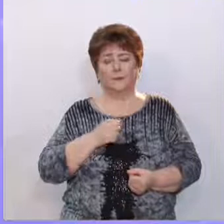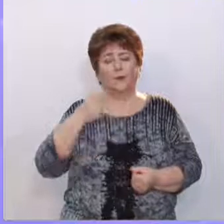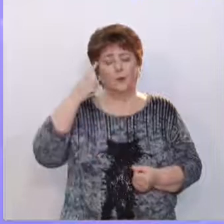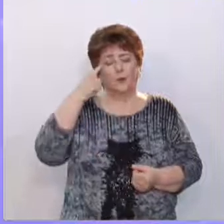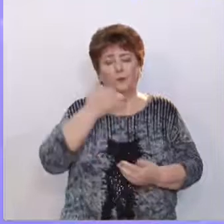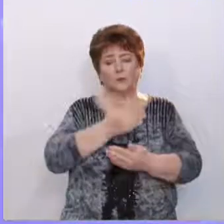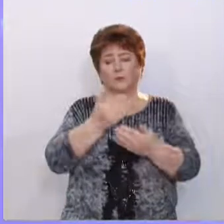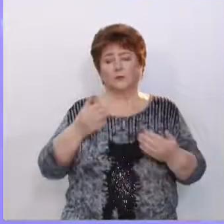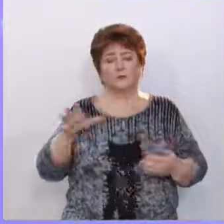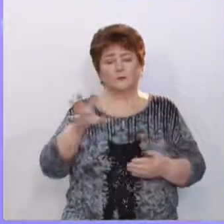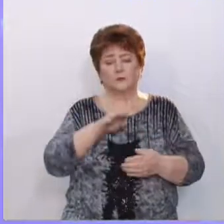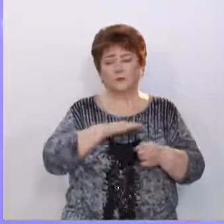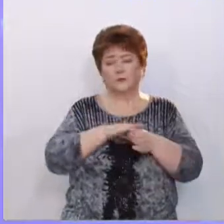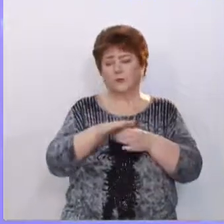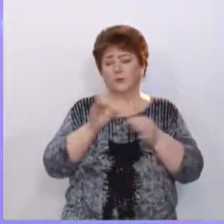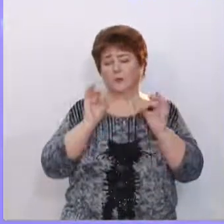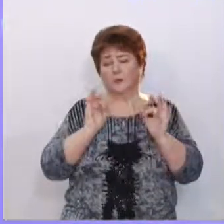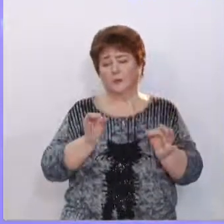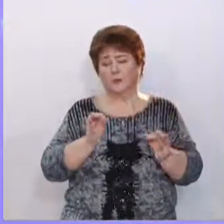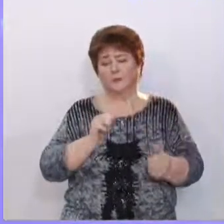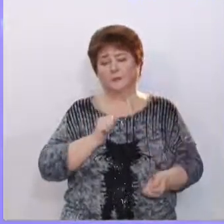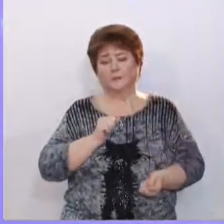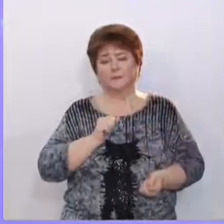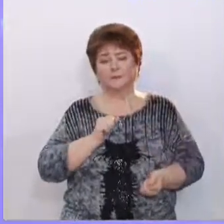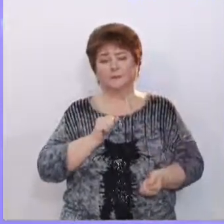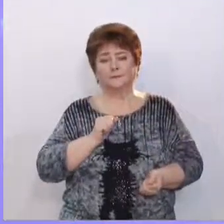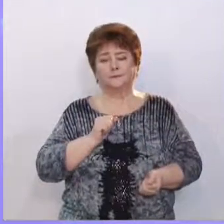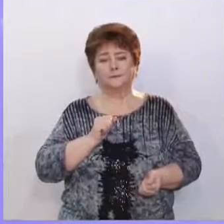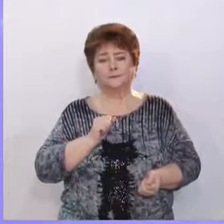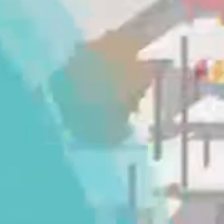Думаю, у вас все получилось.